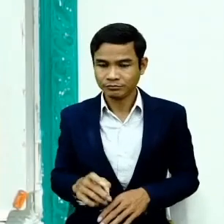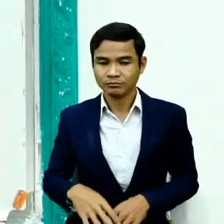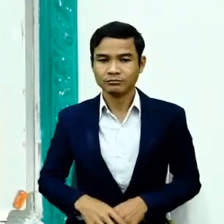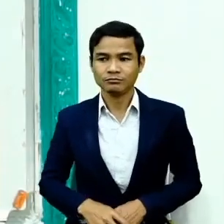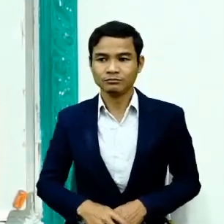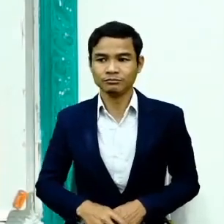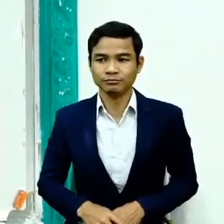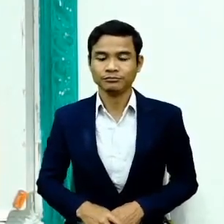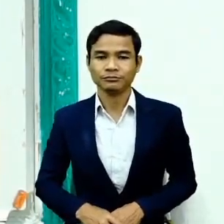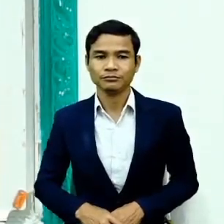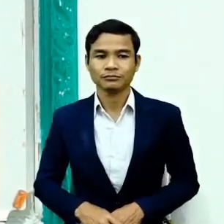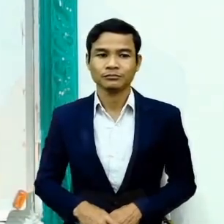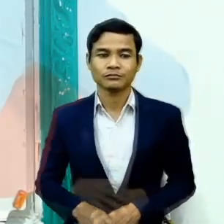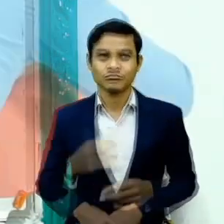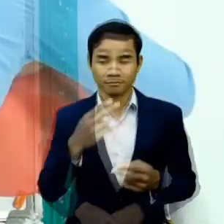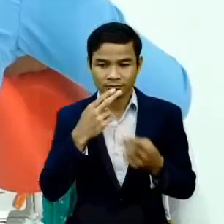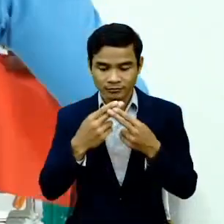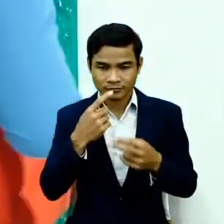tỏ